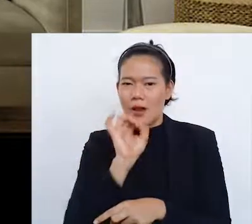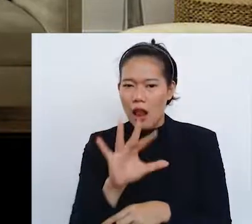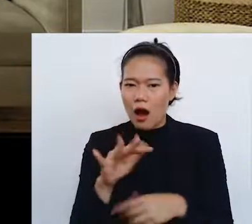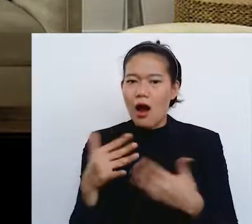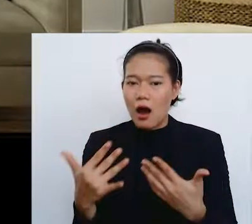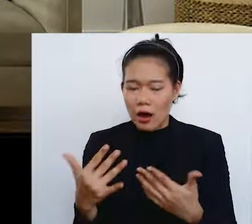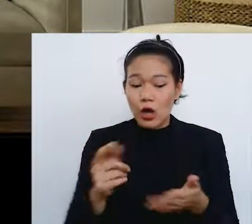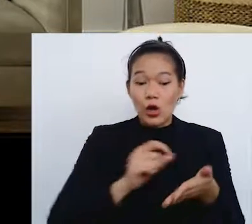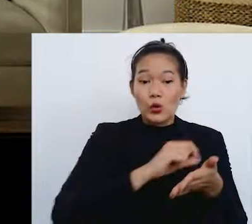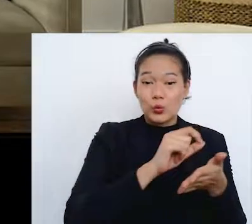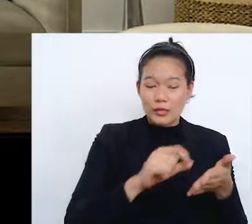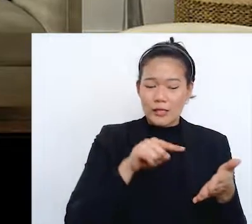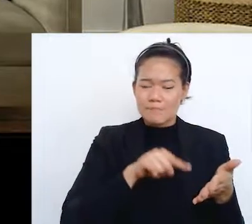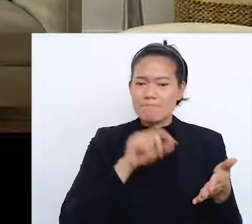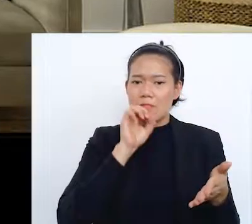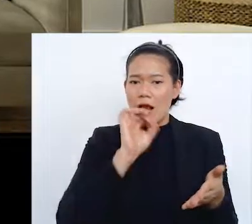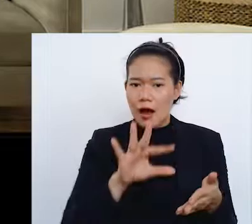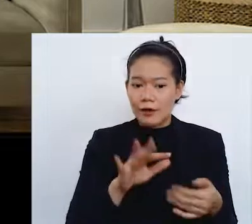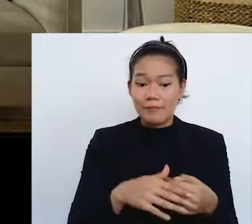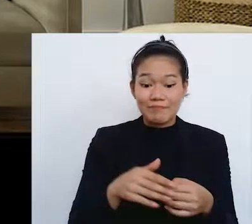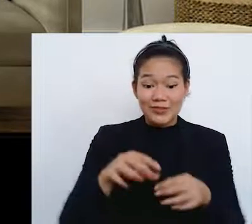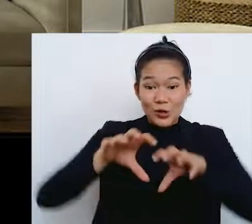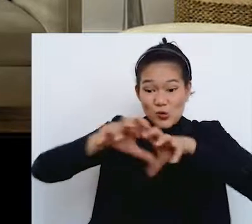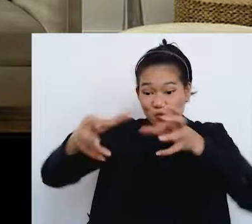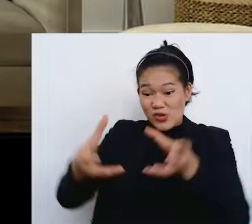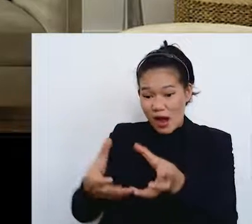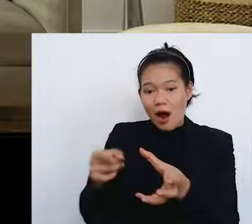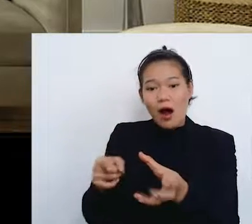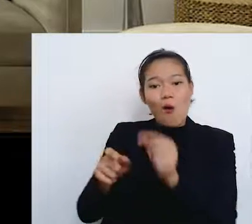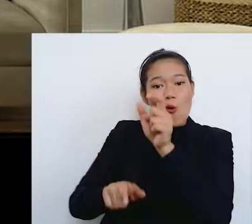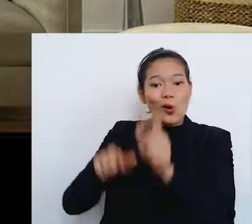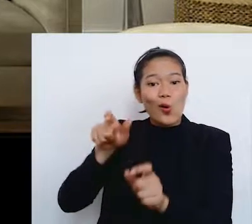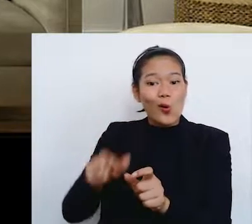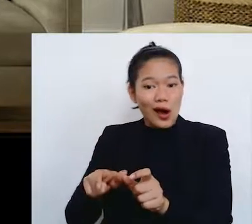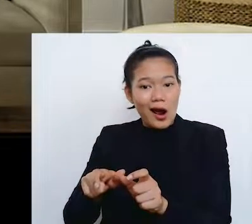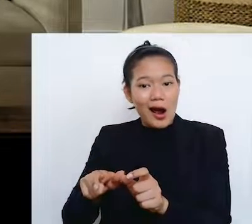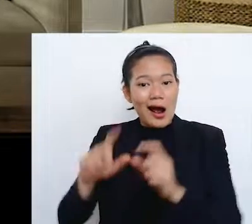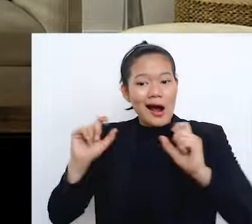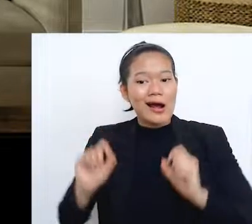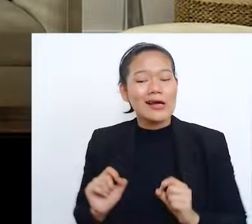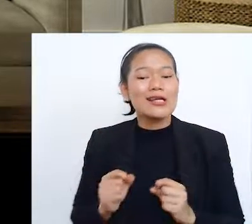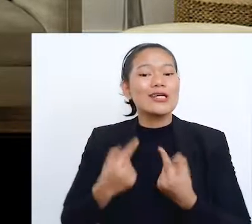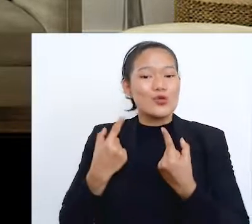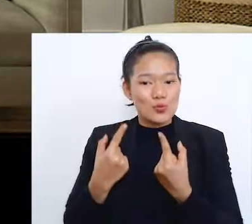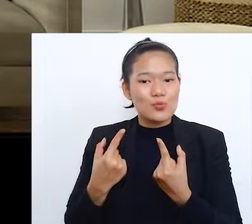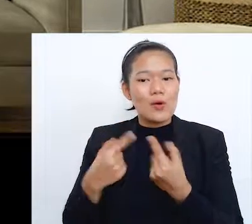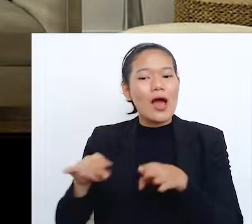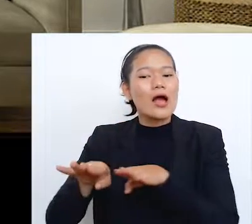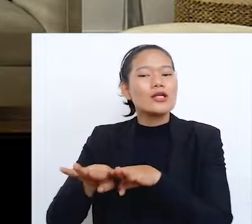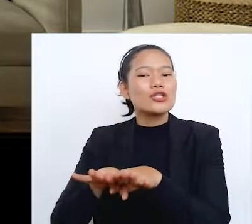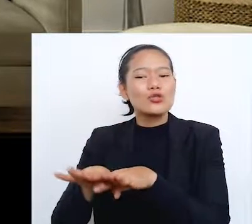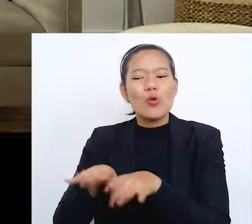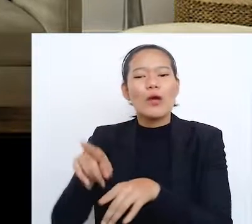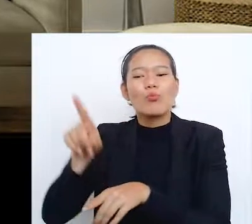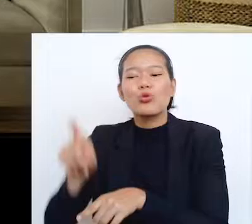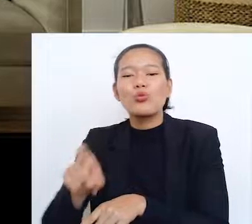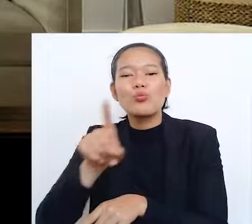melihat jika semua orang yang ada di dunia ini hidup sesuai